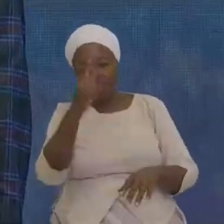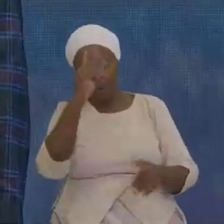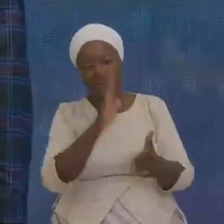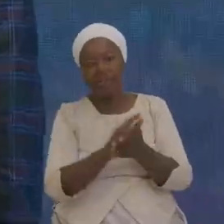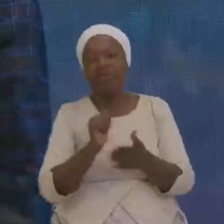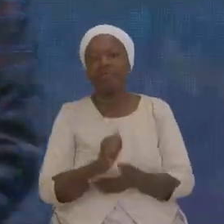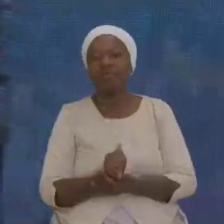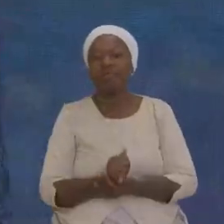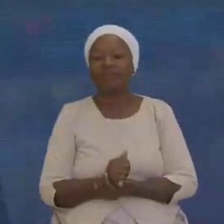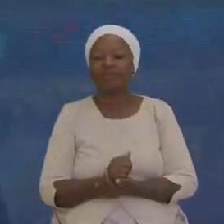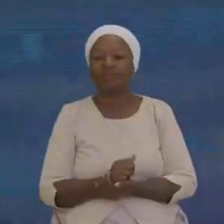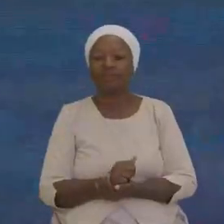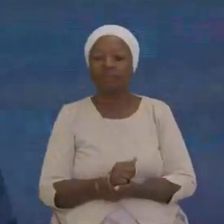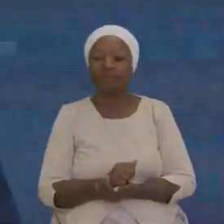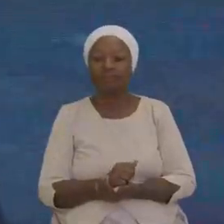seulement.